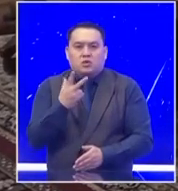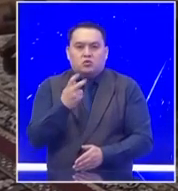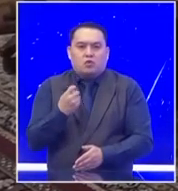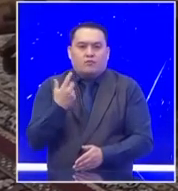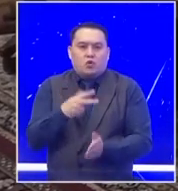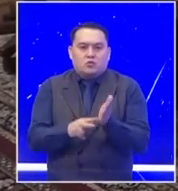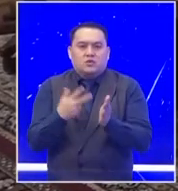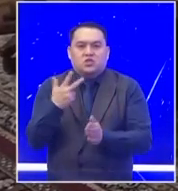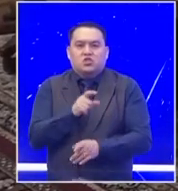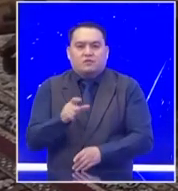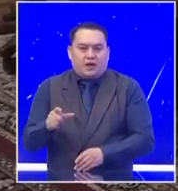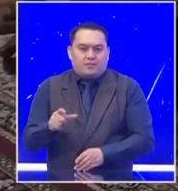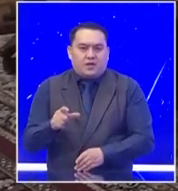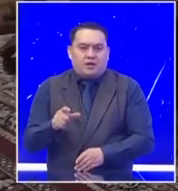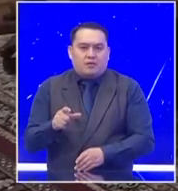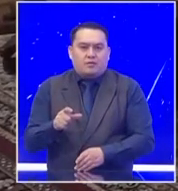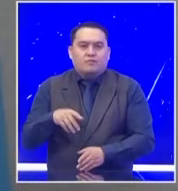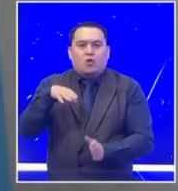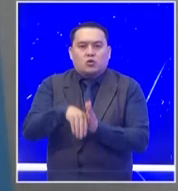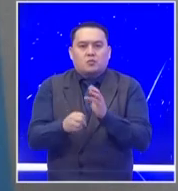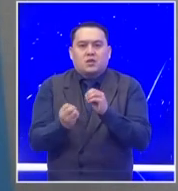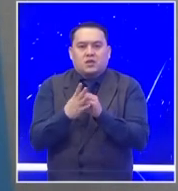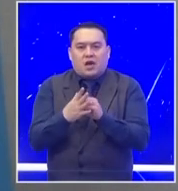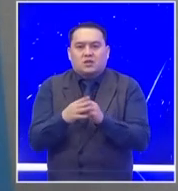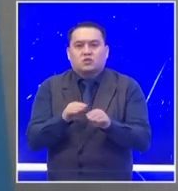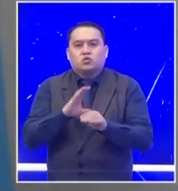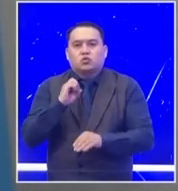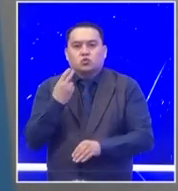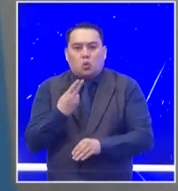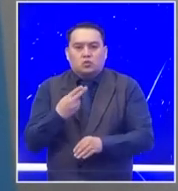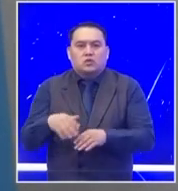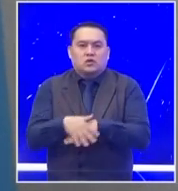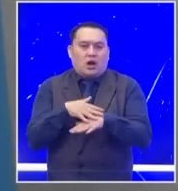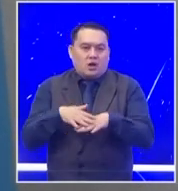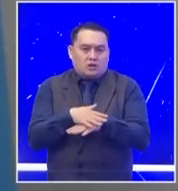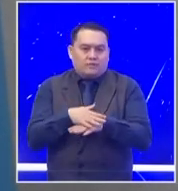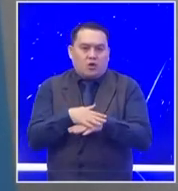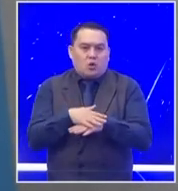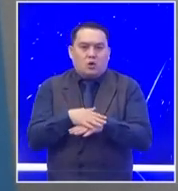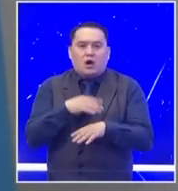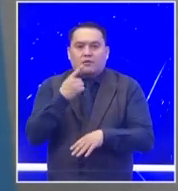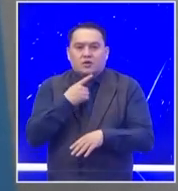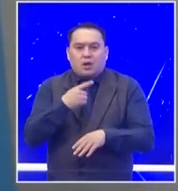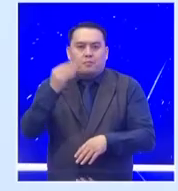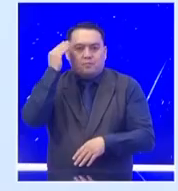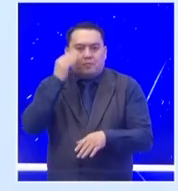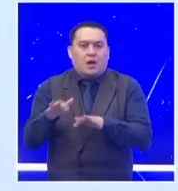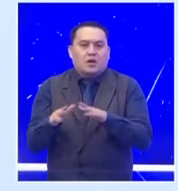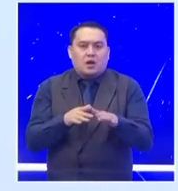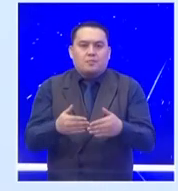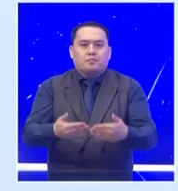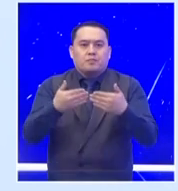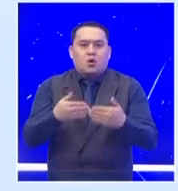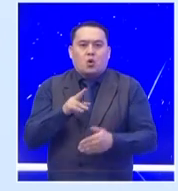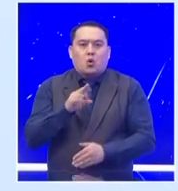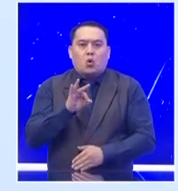миллион 183 тысячи человек. Они входят в 15 категорий социально уязвимых граждан. Кроме того, говорили и о мероприятии по